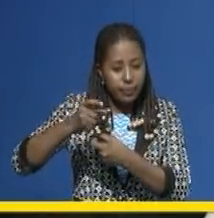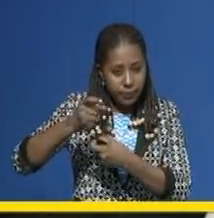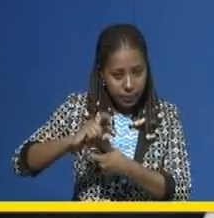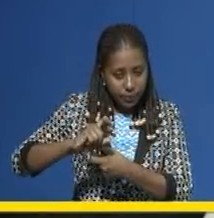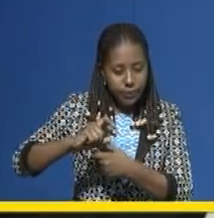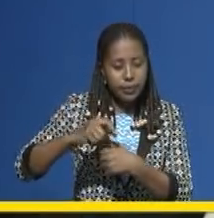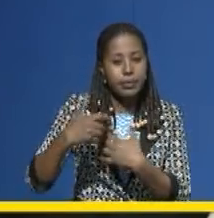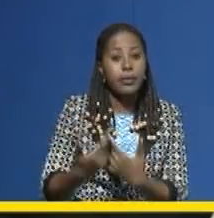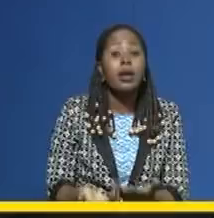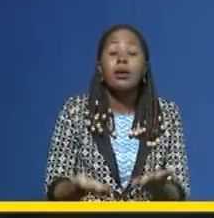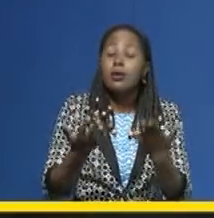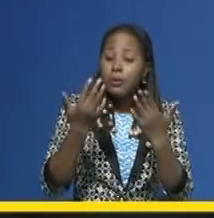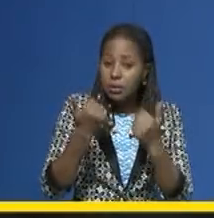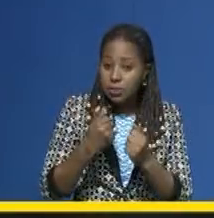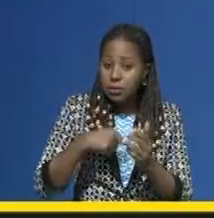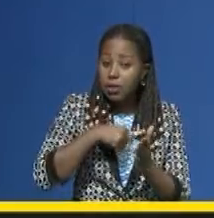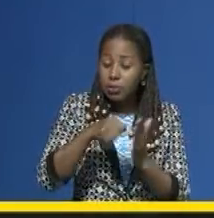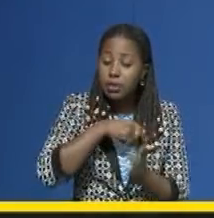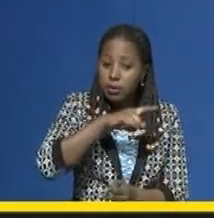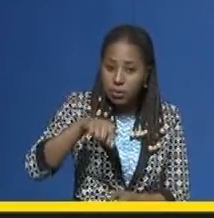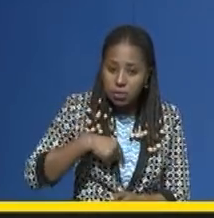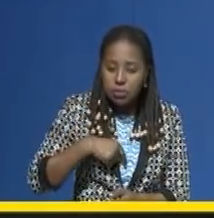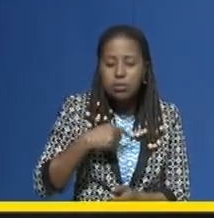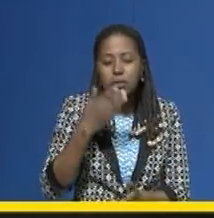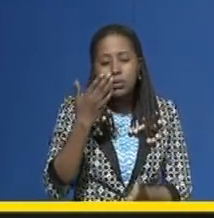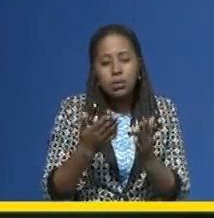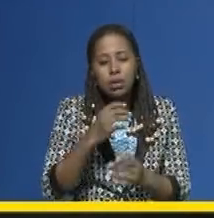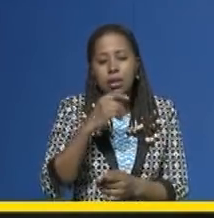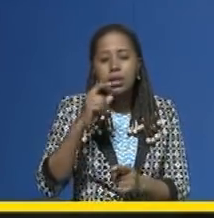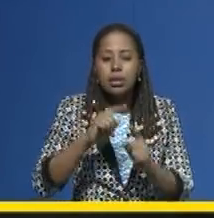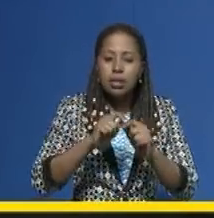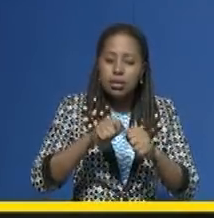Na uwezo wa viwanda vyetu una range kati ya lita